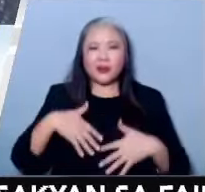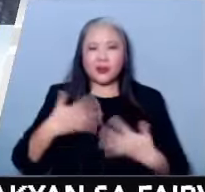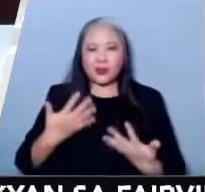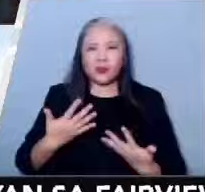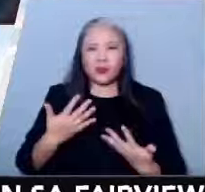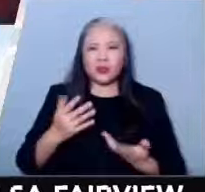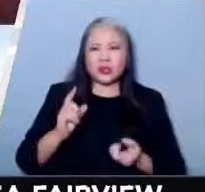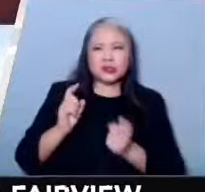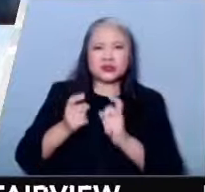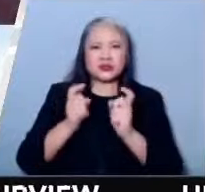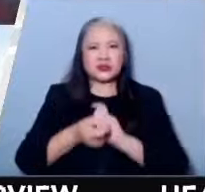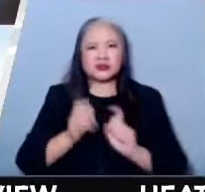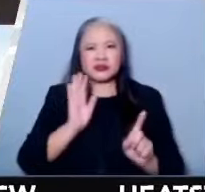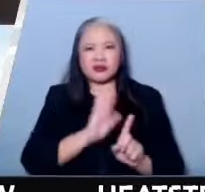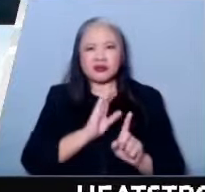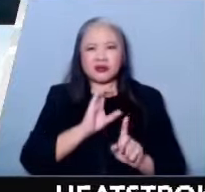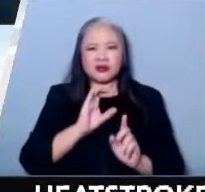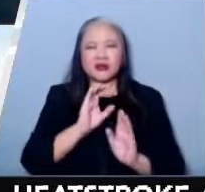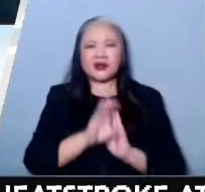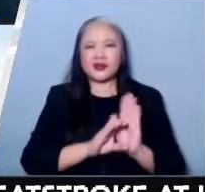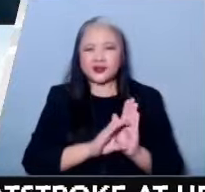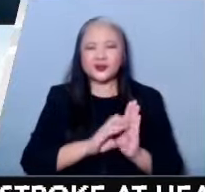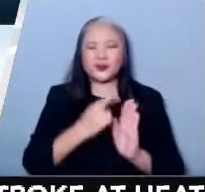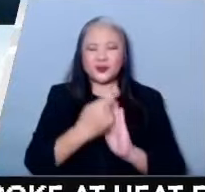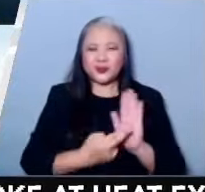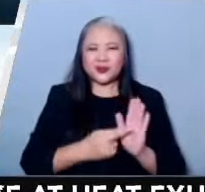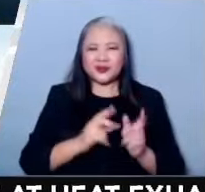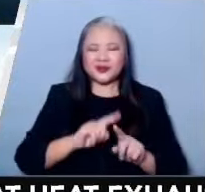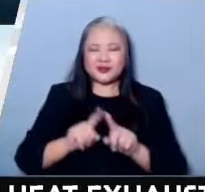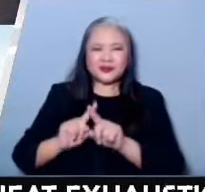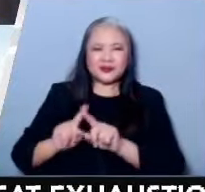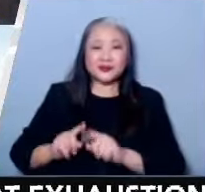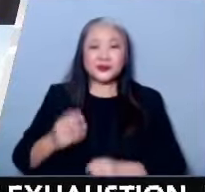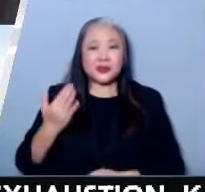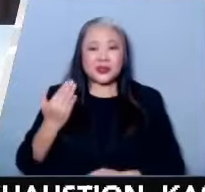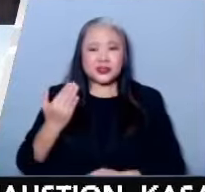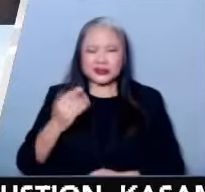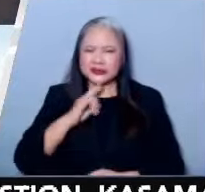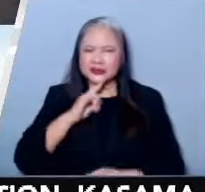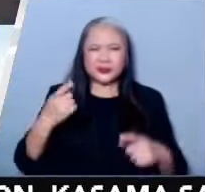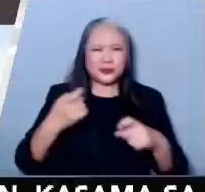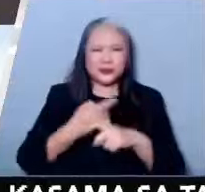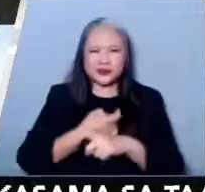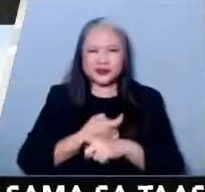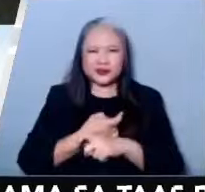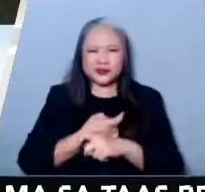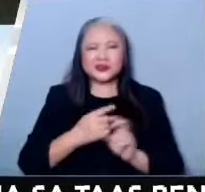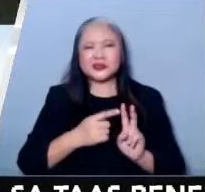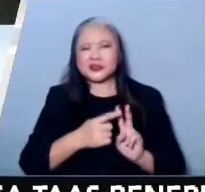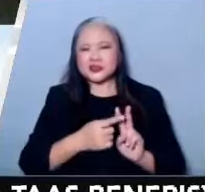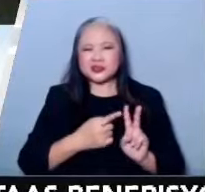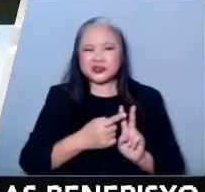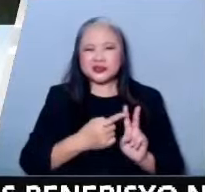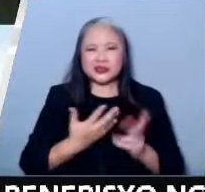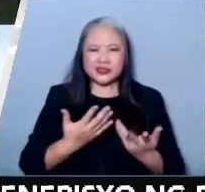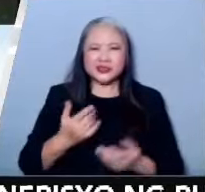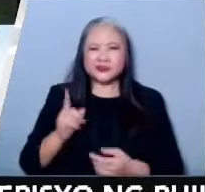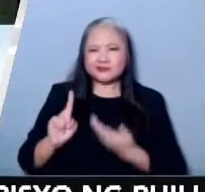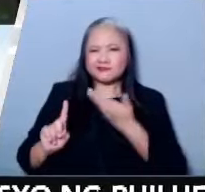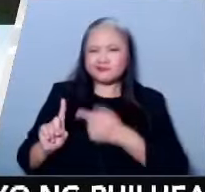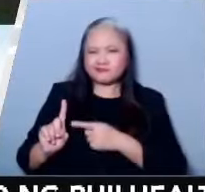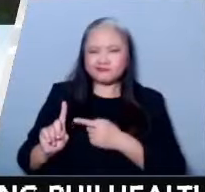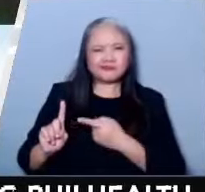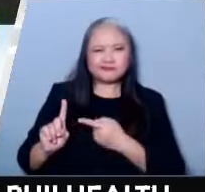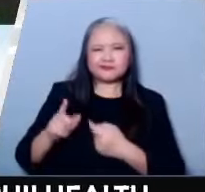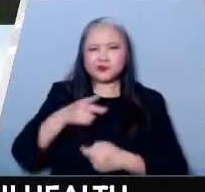Amira at Seb. Nagtataka raw sila lalo't masalimuot ang past ng dalawa at walking red flag si Seb. Kaya hanggang sa ending,